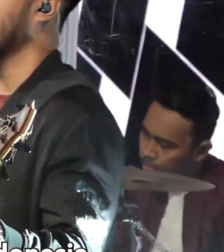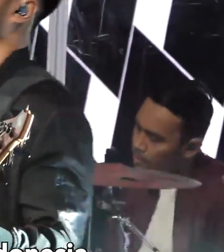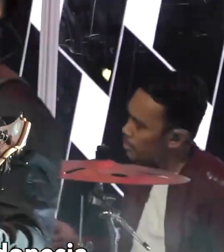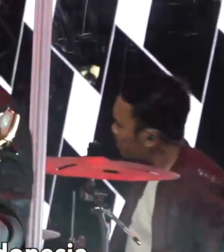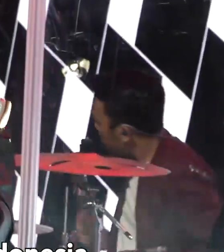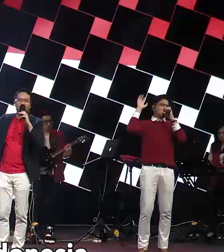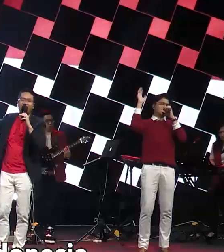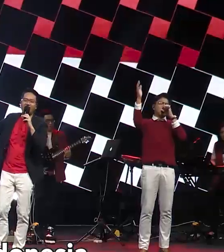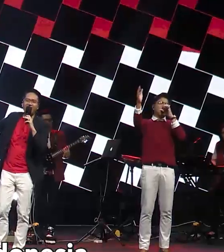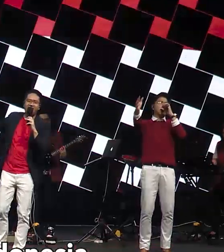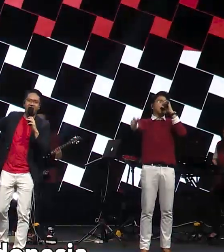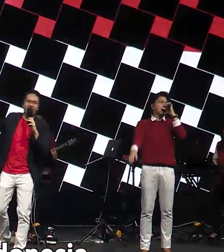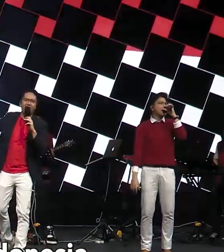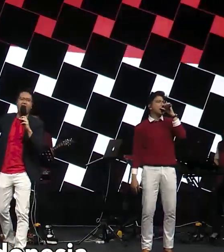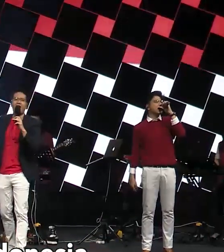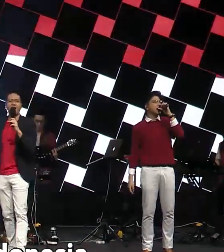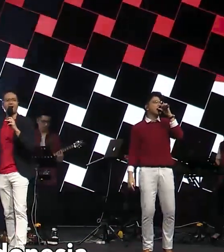untuk Indonesia.